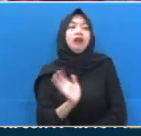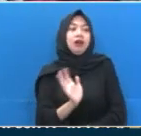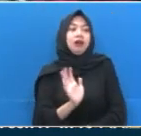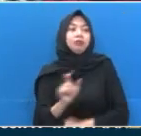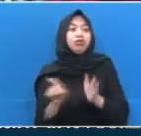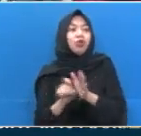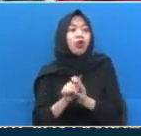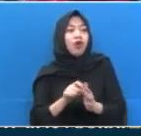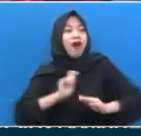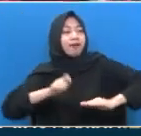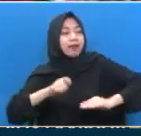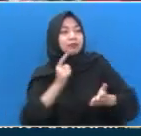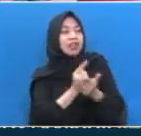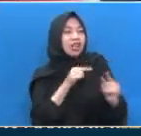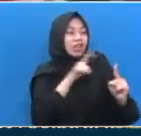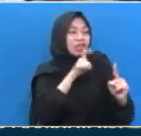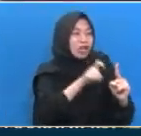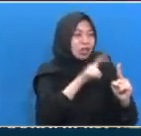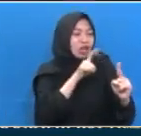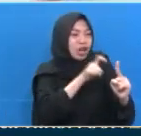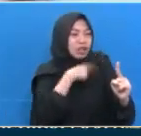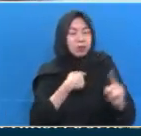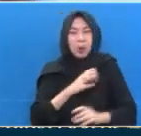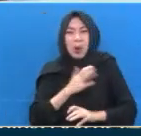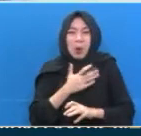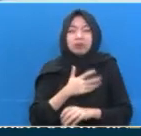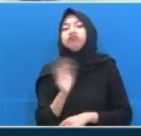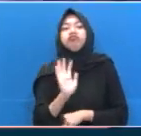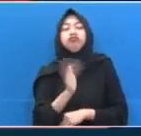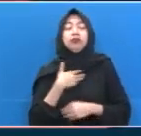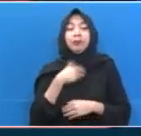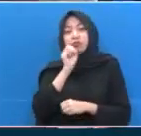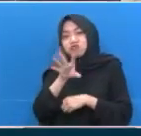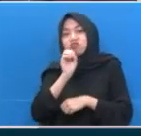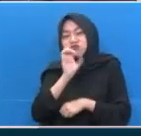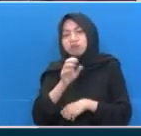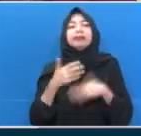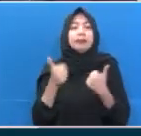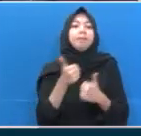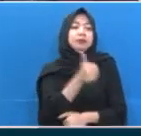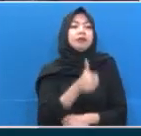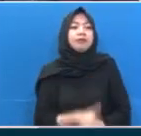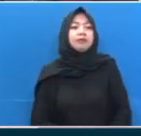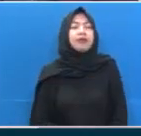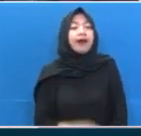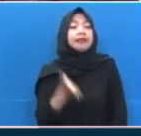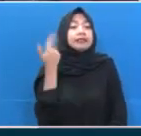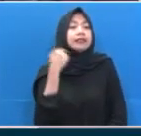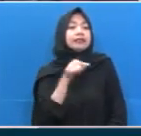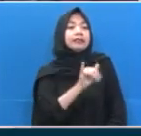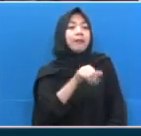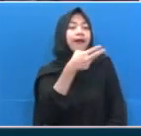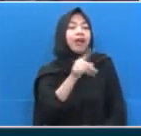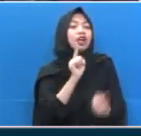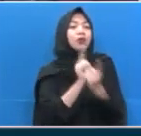maupun jaksa penuntut umum terakhir ketika bertemu hari ini Bung Roni kondisinya bagaimana kan sudah tes kesehatan